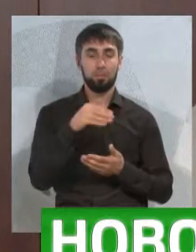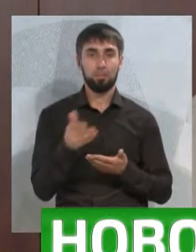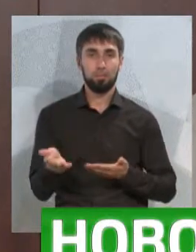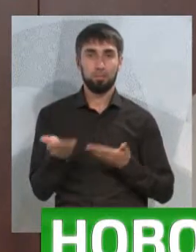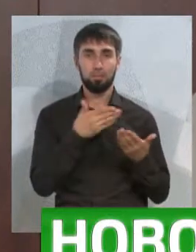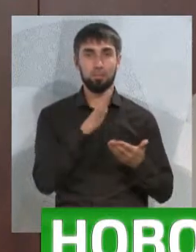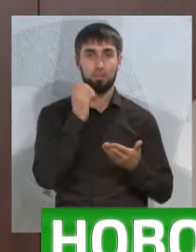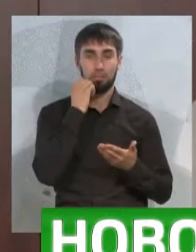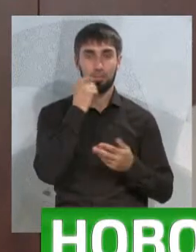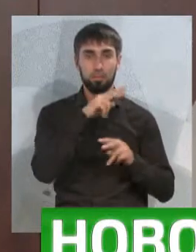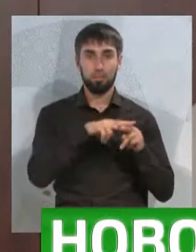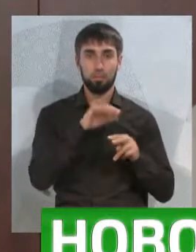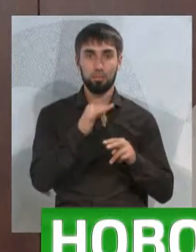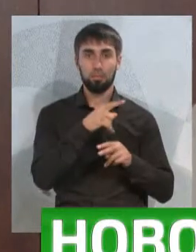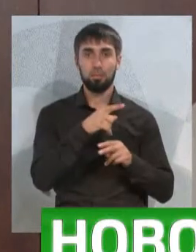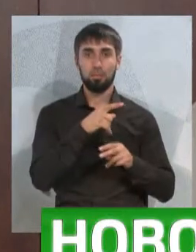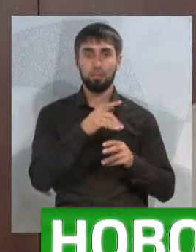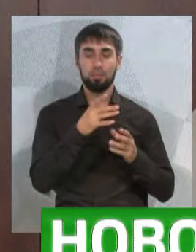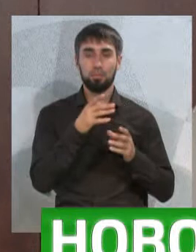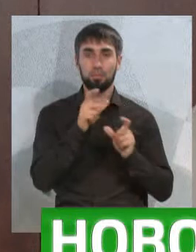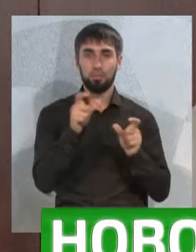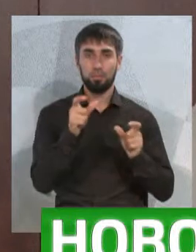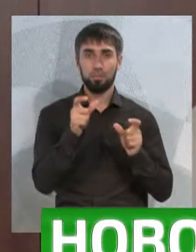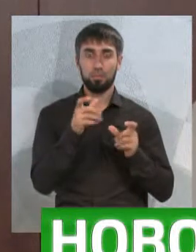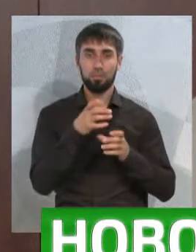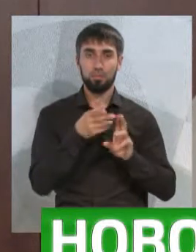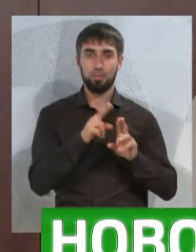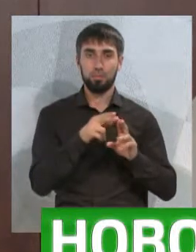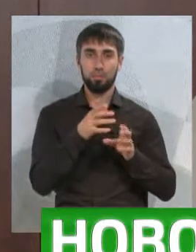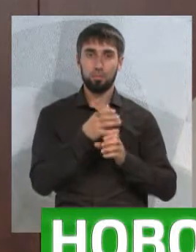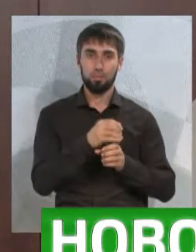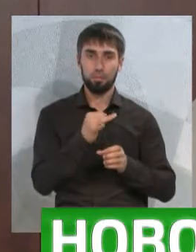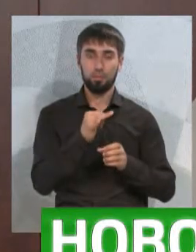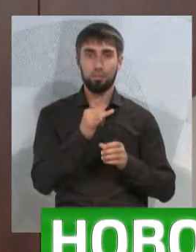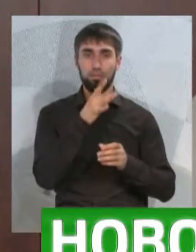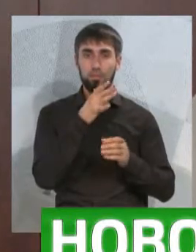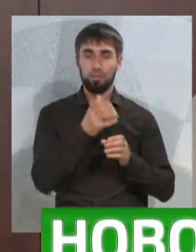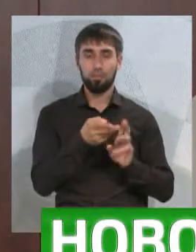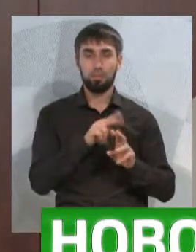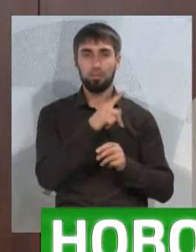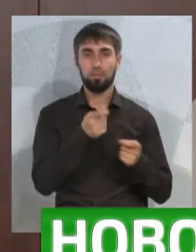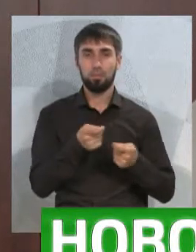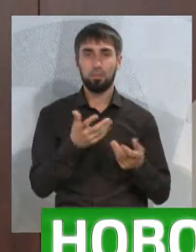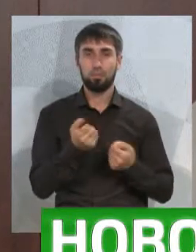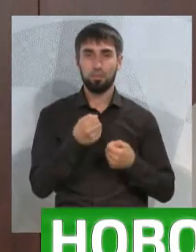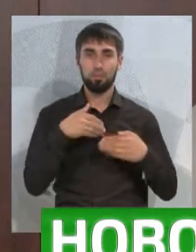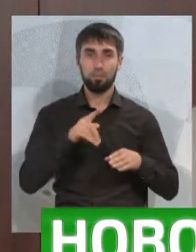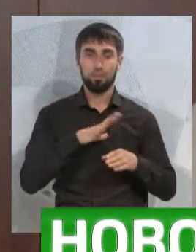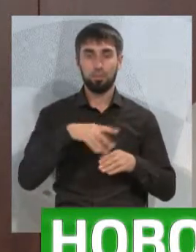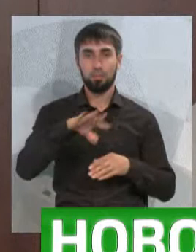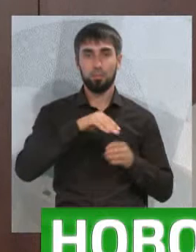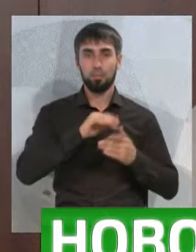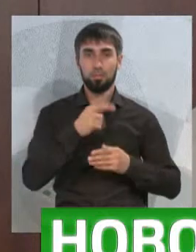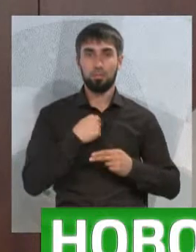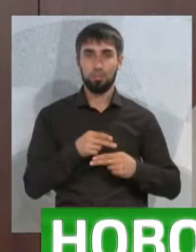там. Там количество людей ограничено и по времени ограничено. И поэтому вот руководство приняло решение, что мы должны еще выезжать на